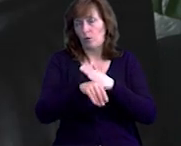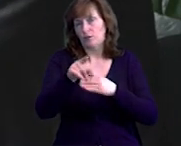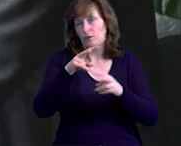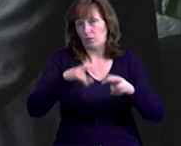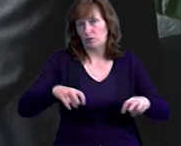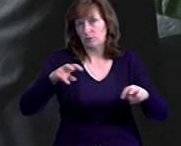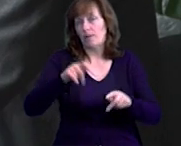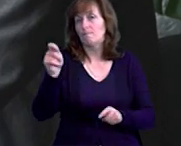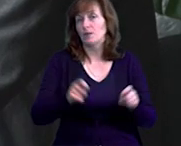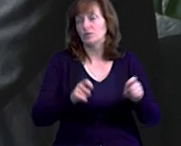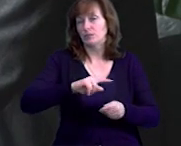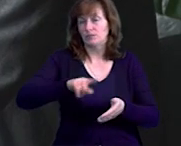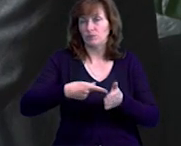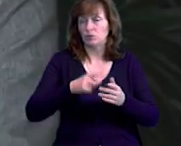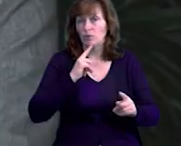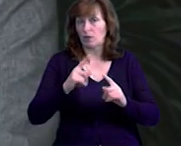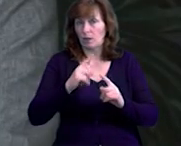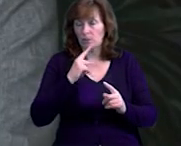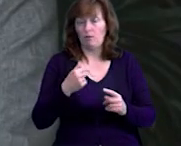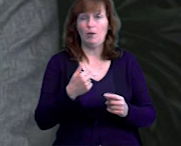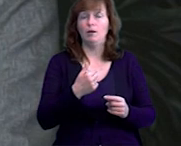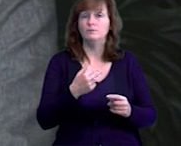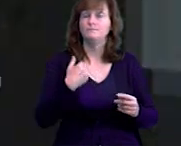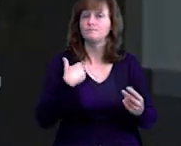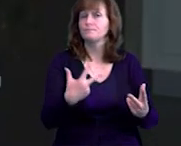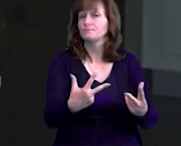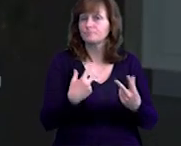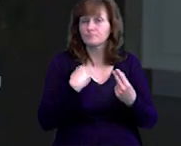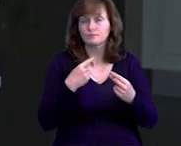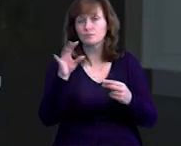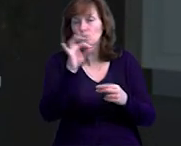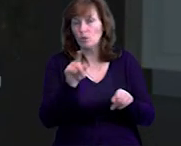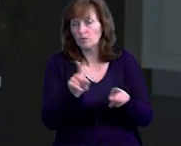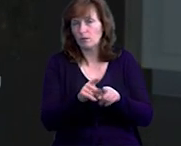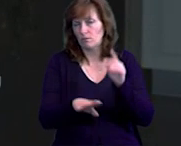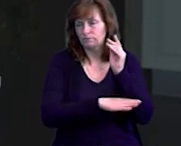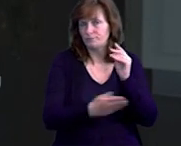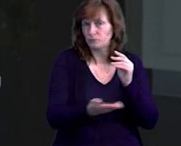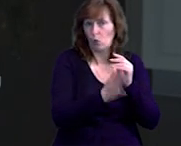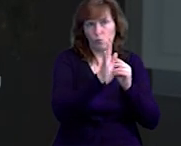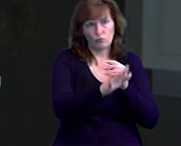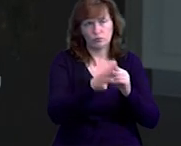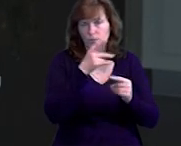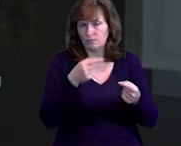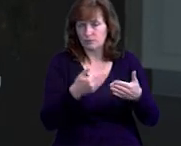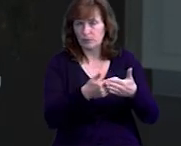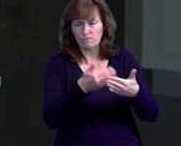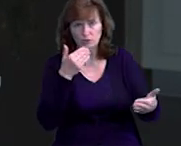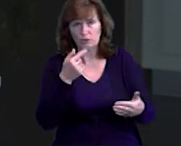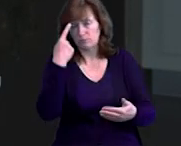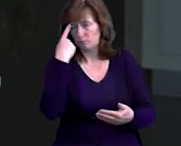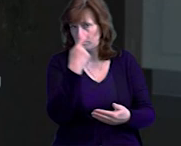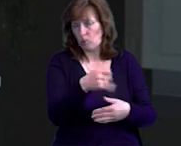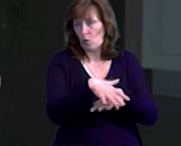її розглянули на сесії міськради, каже Сергій. Нам пообіцяли, що про всі такі роботи з видалення зелених насаджень буде завчасно